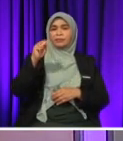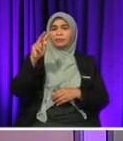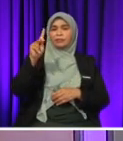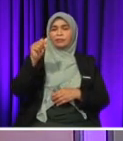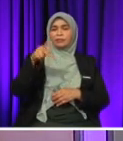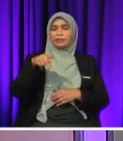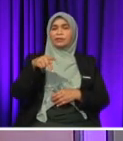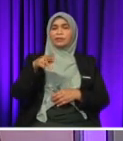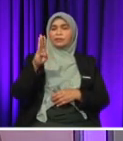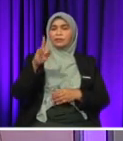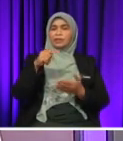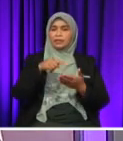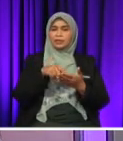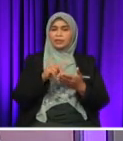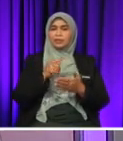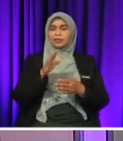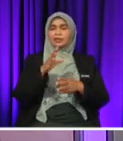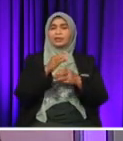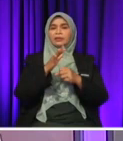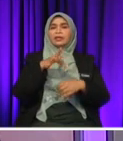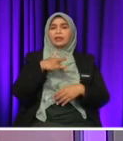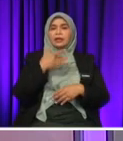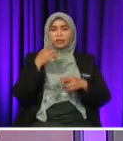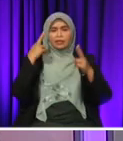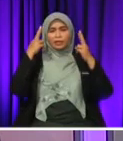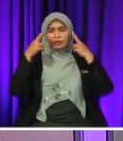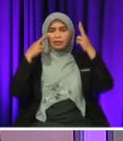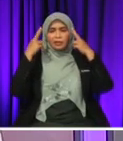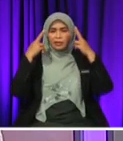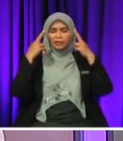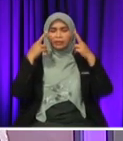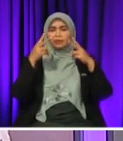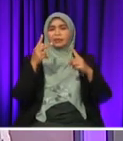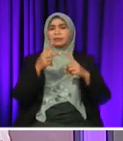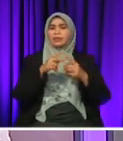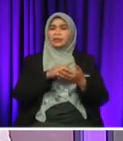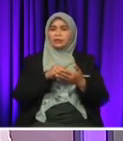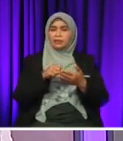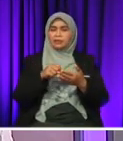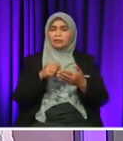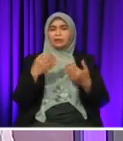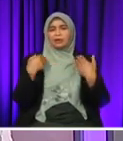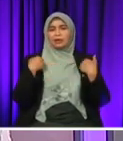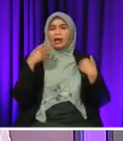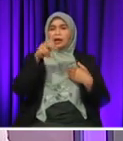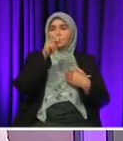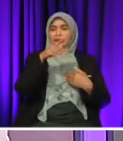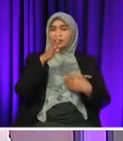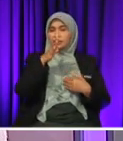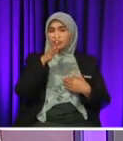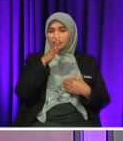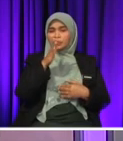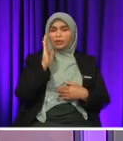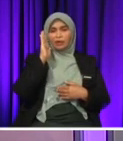baca kita boleh dapat rasa kerisawan kepada pengarang Adakah ibunya ini akan pergi